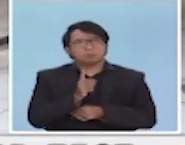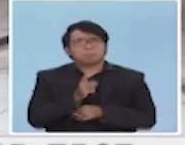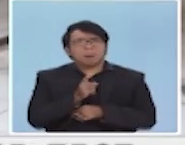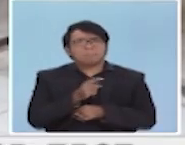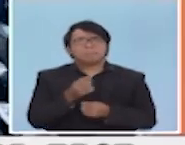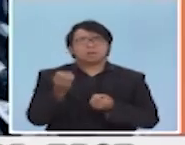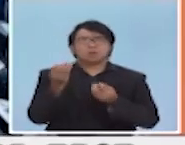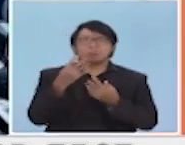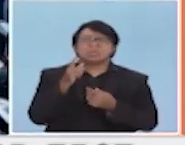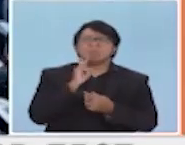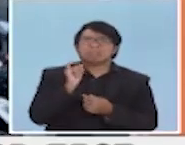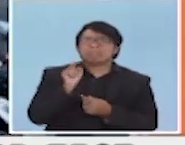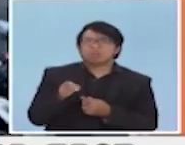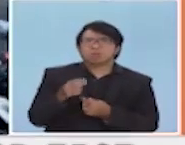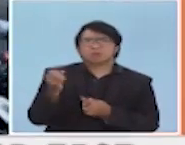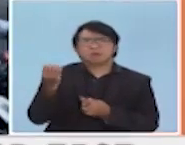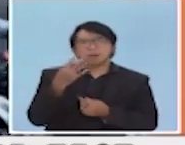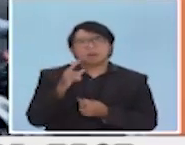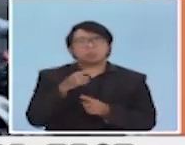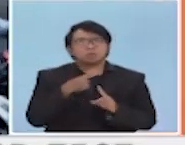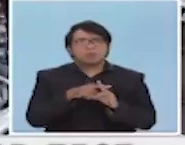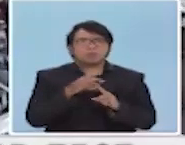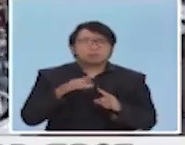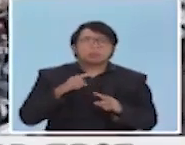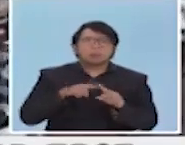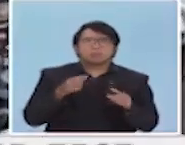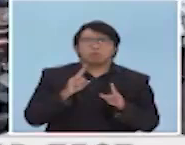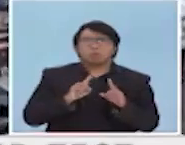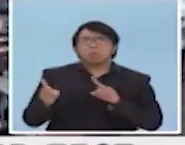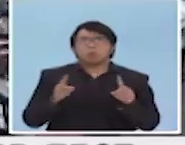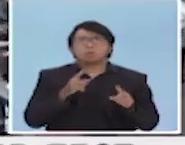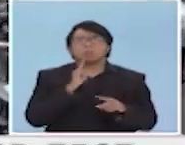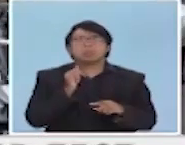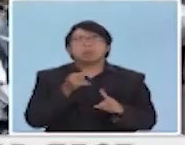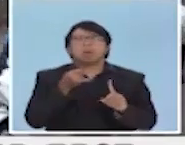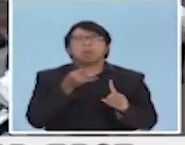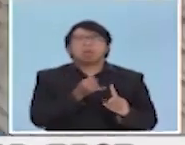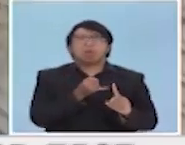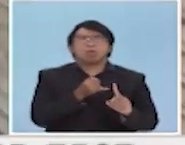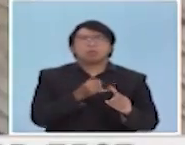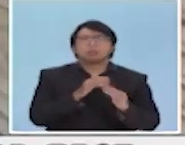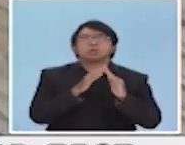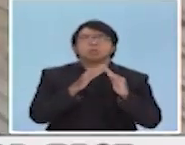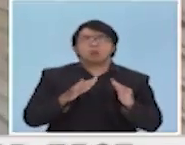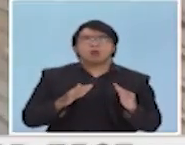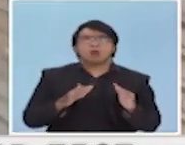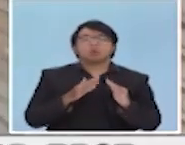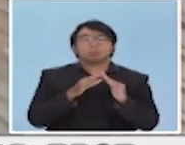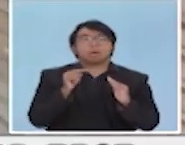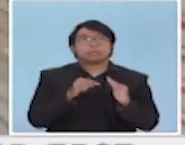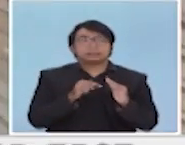beredar bahwasanya ada yang positif, mereka dikucilkan begitu di wilayah rumah mereka dan omset mereka juga